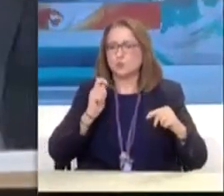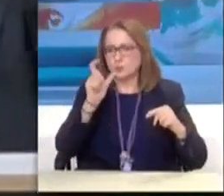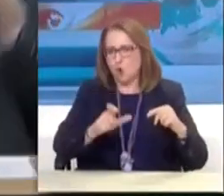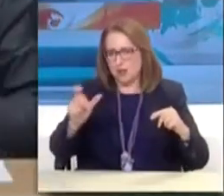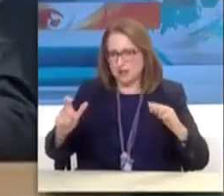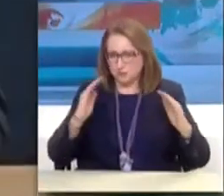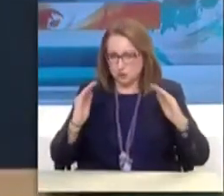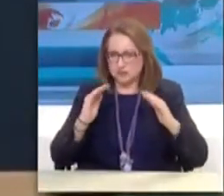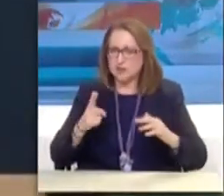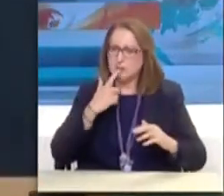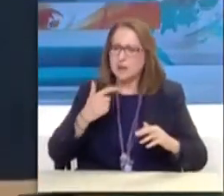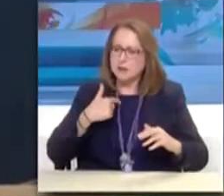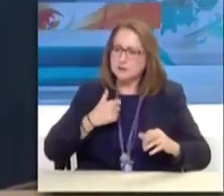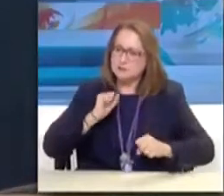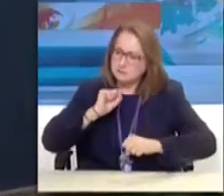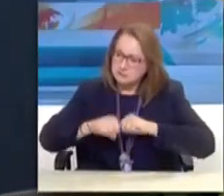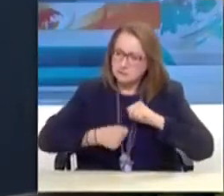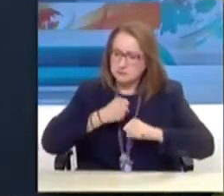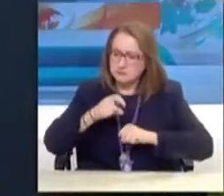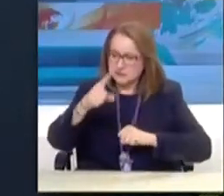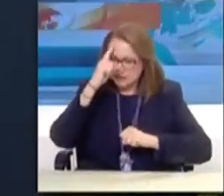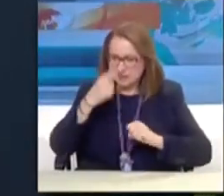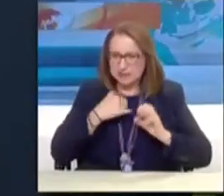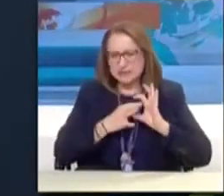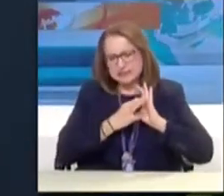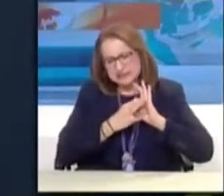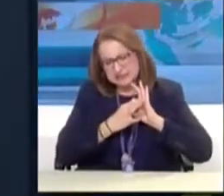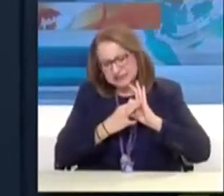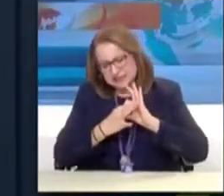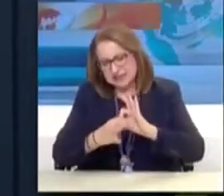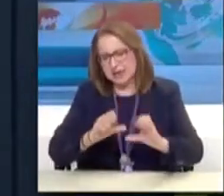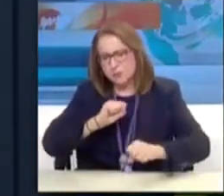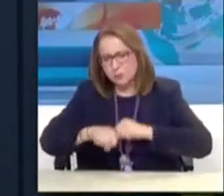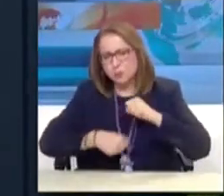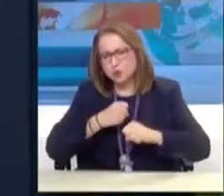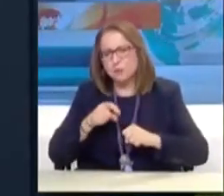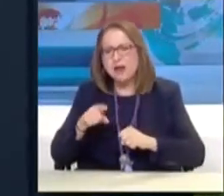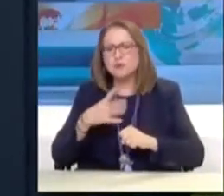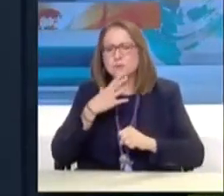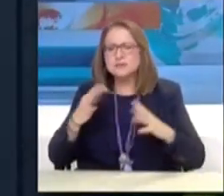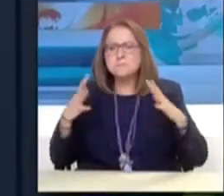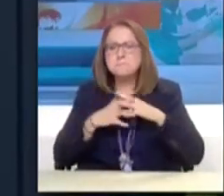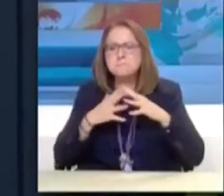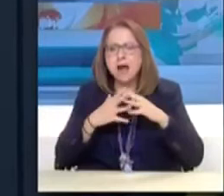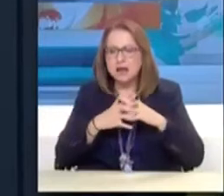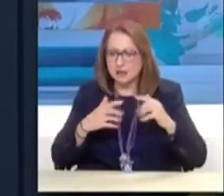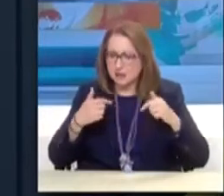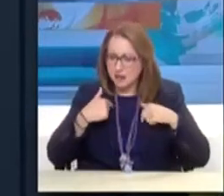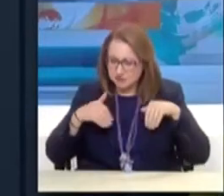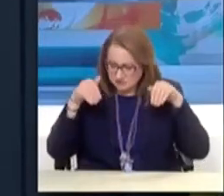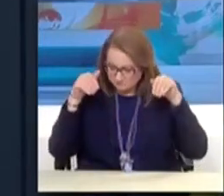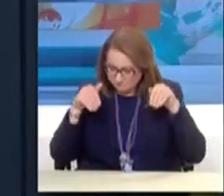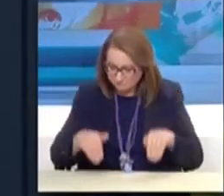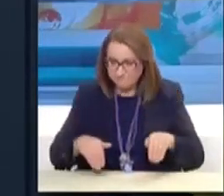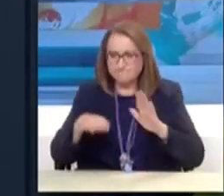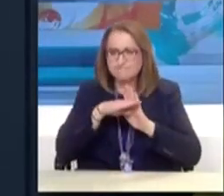συνεχίζεται. Η μάχη εναντίον του κορονοϊού είναι διαρκής, μας αφορά όλους. Συμβάλλουμε όλοι στην αντιμετώπιση της πανδημίας ακολουθώντας κατά γράμμα